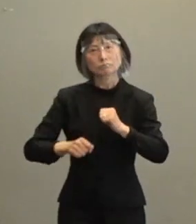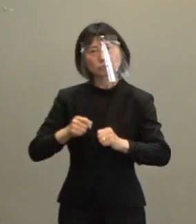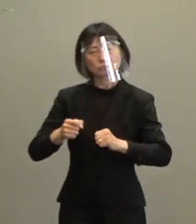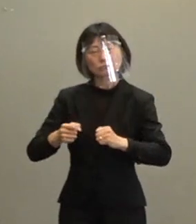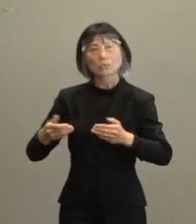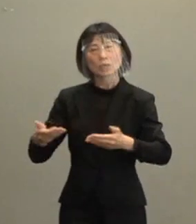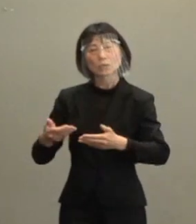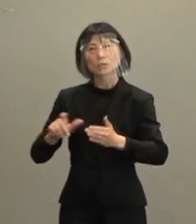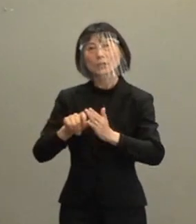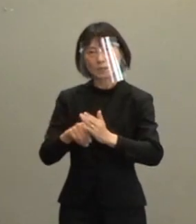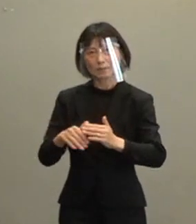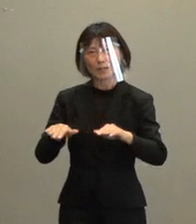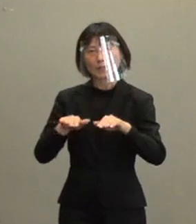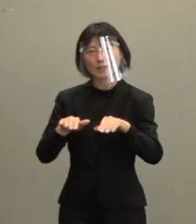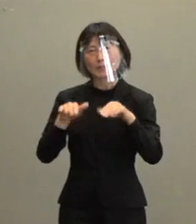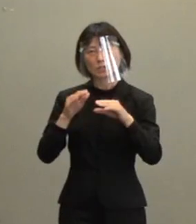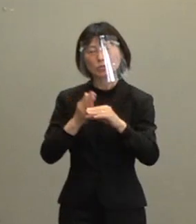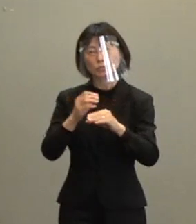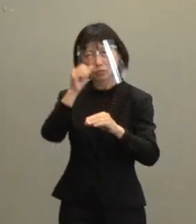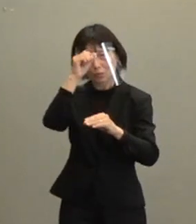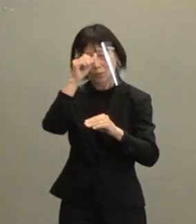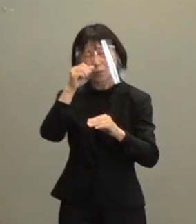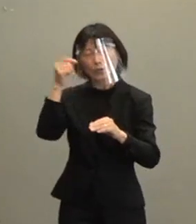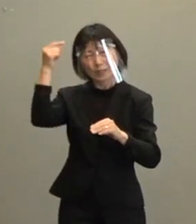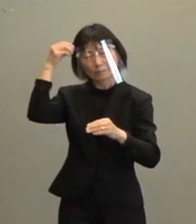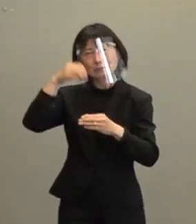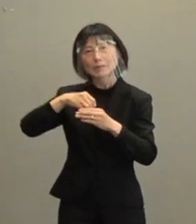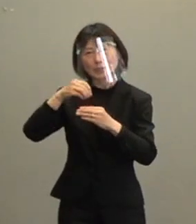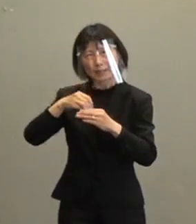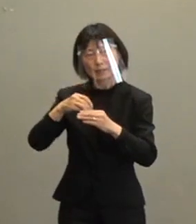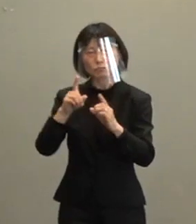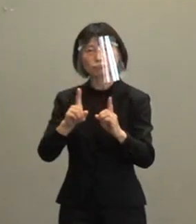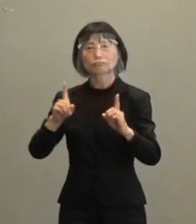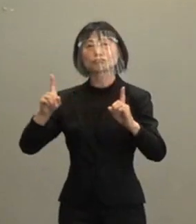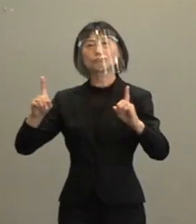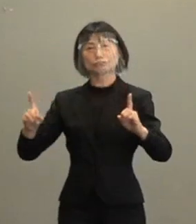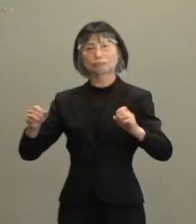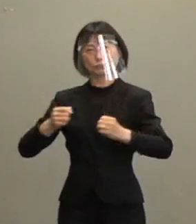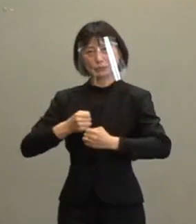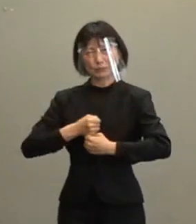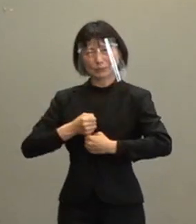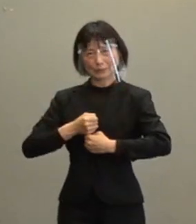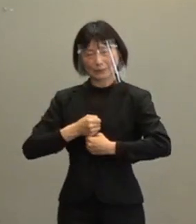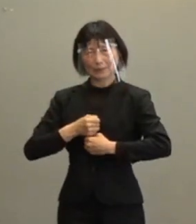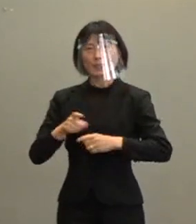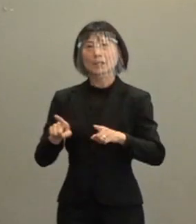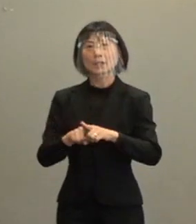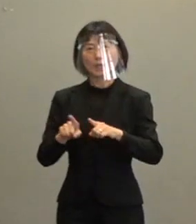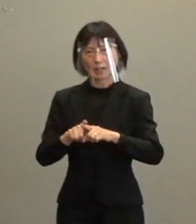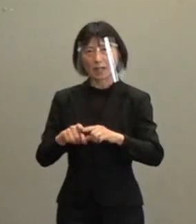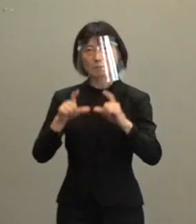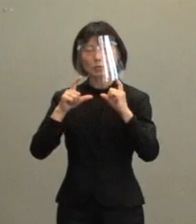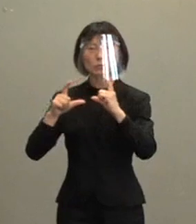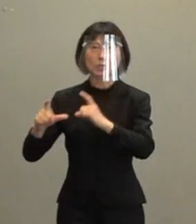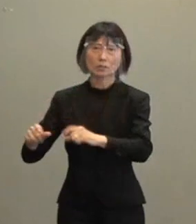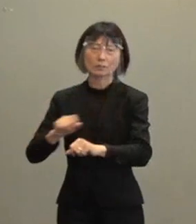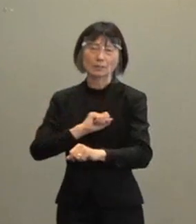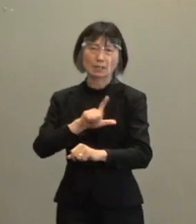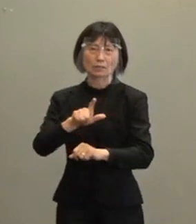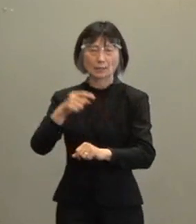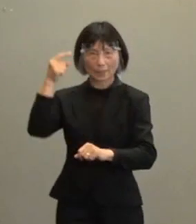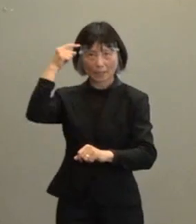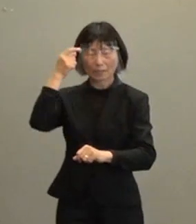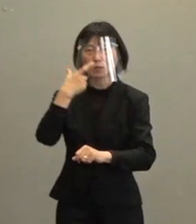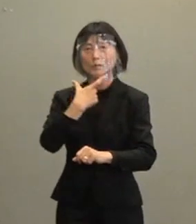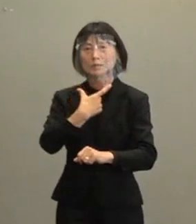熱中症などを考慮し、周囲の人との距離を十分に確保するなどに注意しながら、マスクなしを積極的に考えていただき